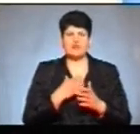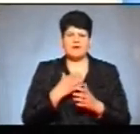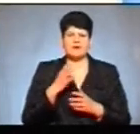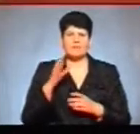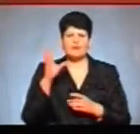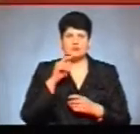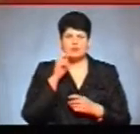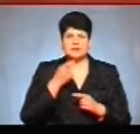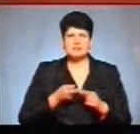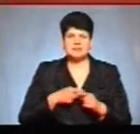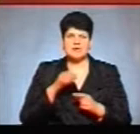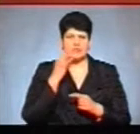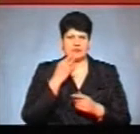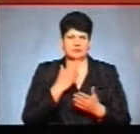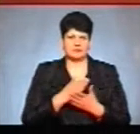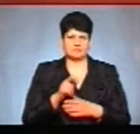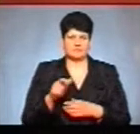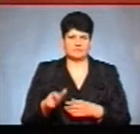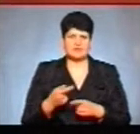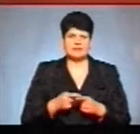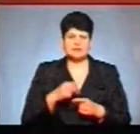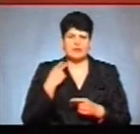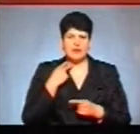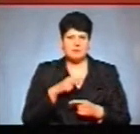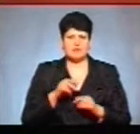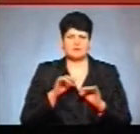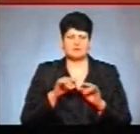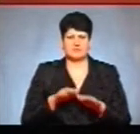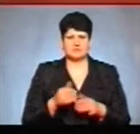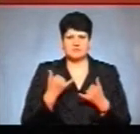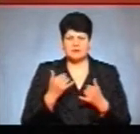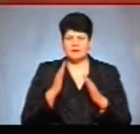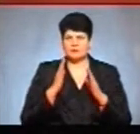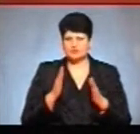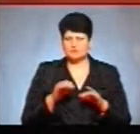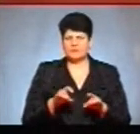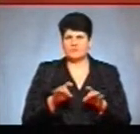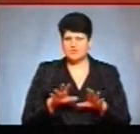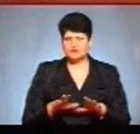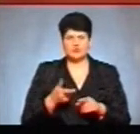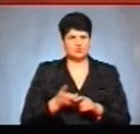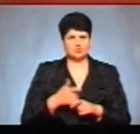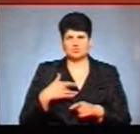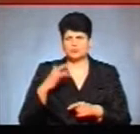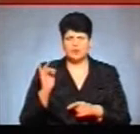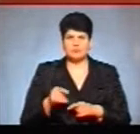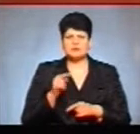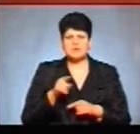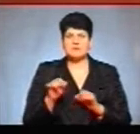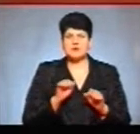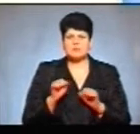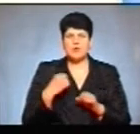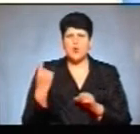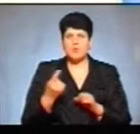Україні. Я вважаю це зловживанням, це кримінальні діяння. І ми зараз будемо вирішувати дуже суворо з тими керівниками